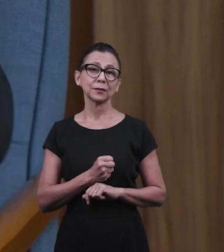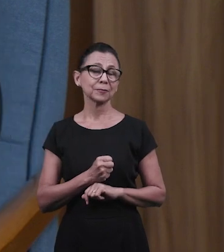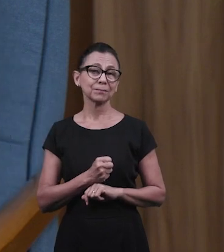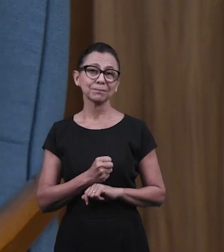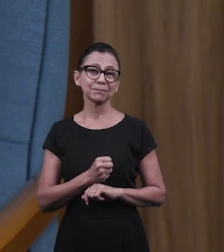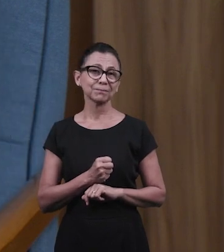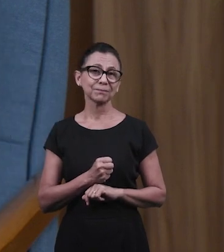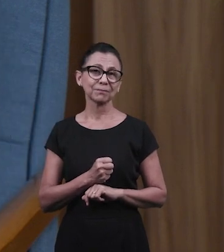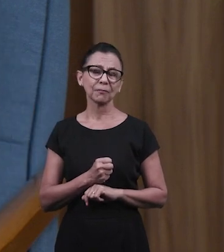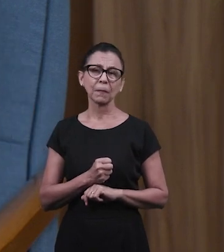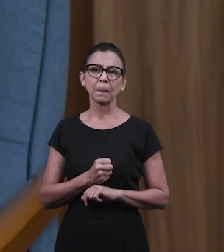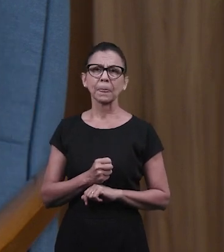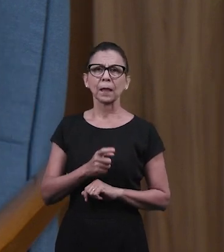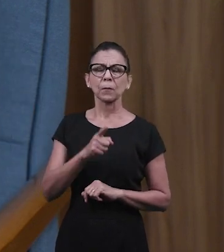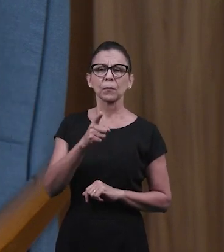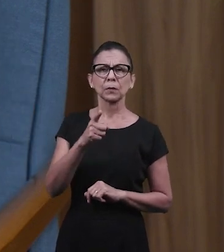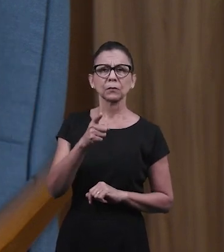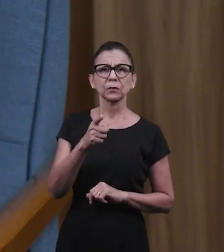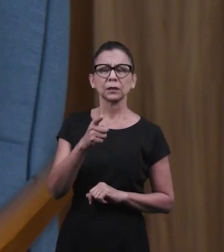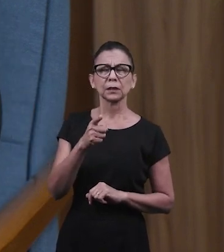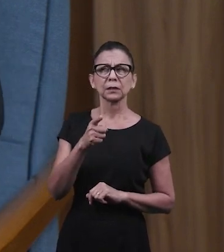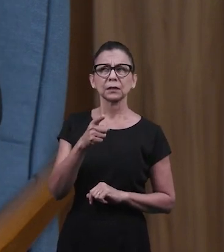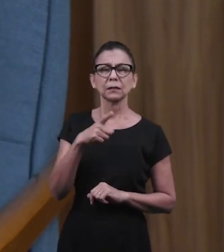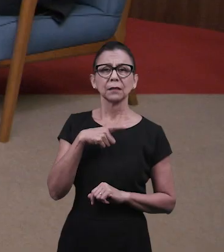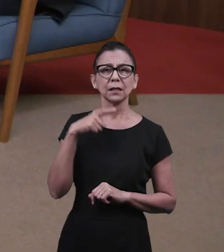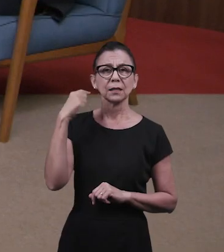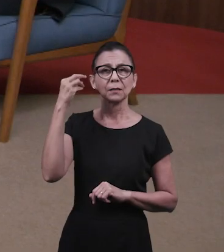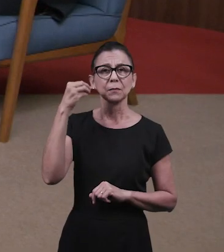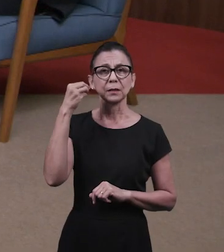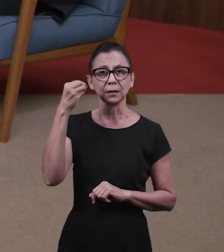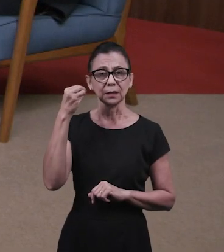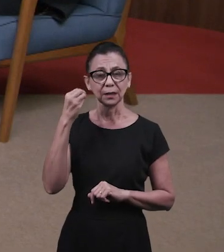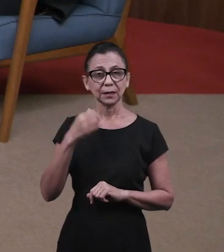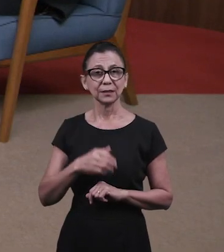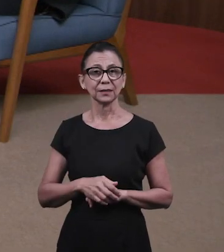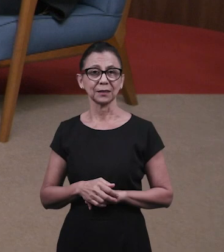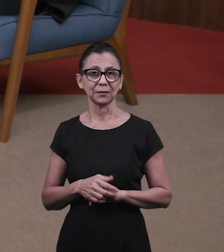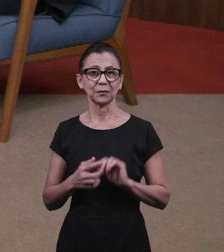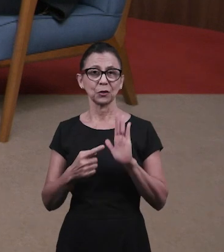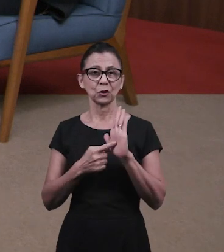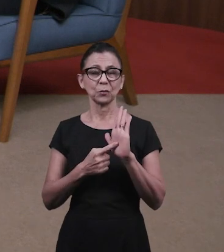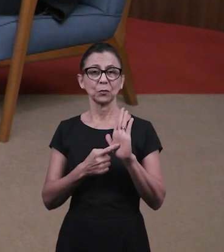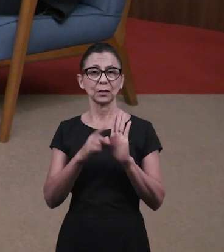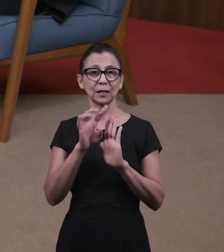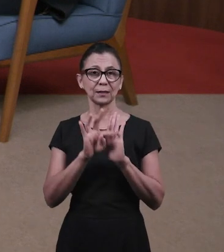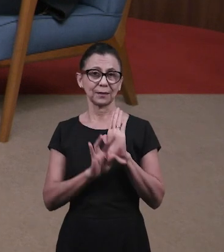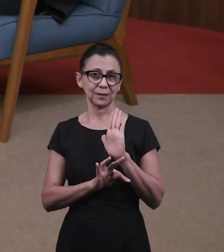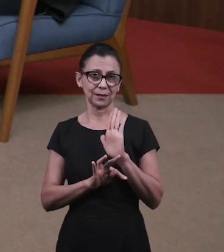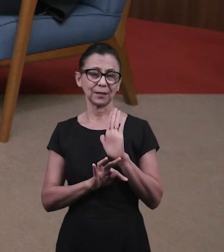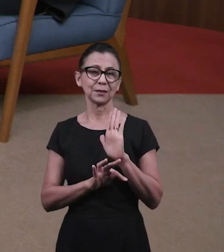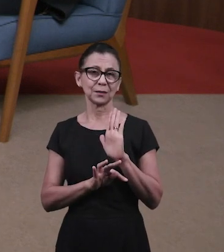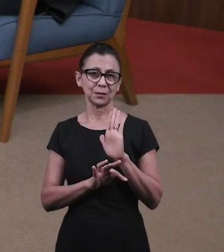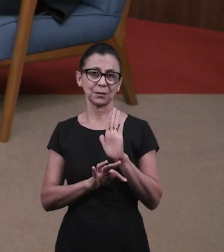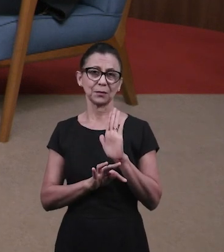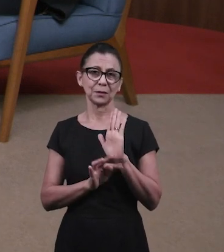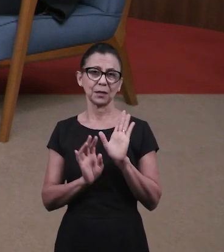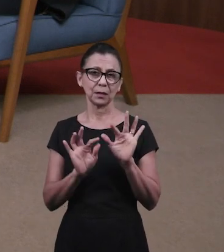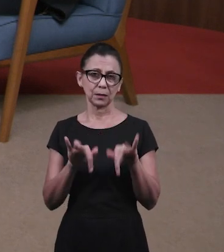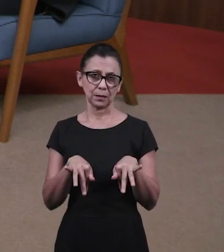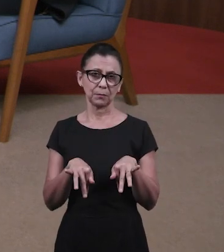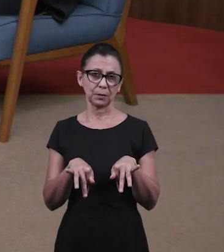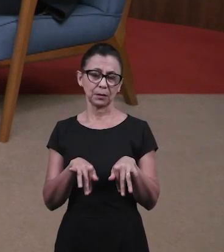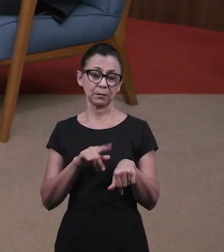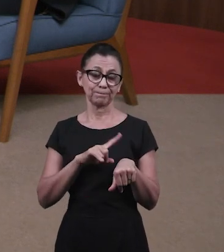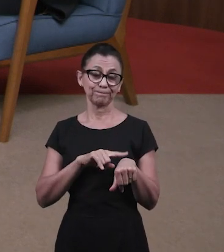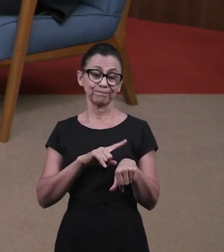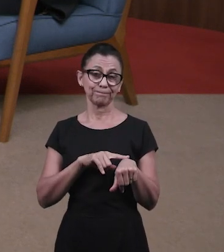ayez une expérience, je veux vous apporter ici encore un texte. Nous finissons notre volet ici, notre temps se termine, se